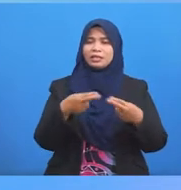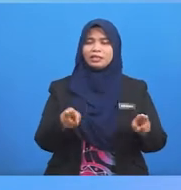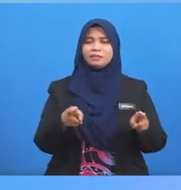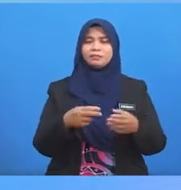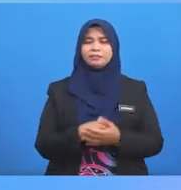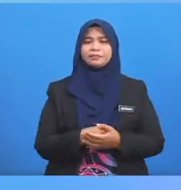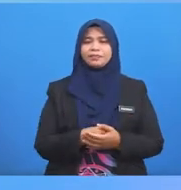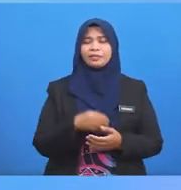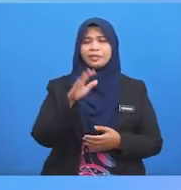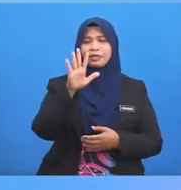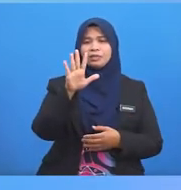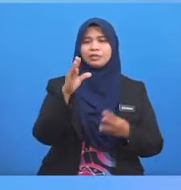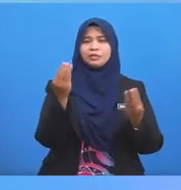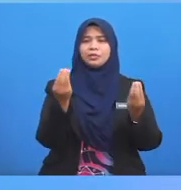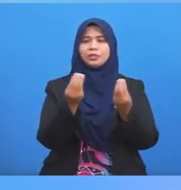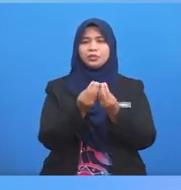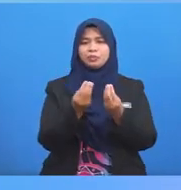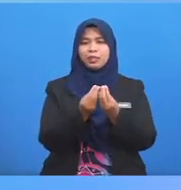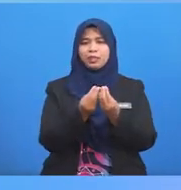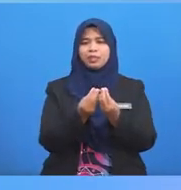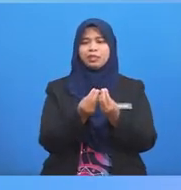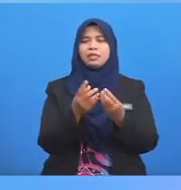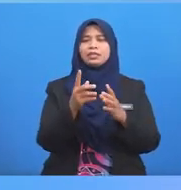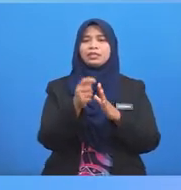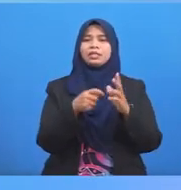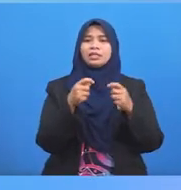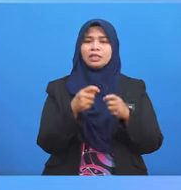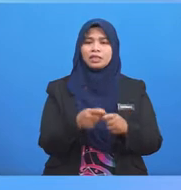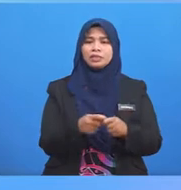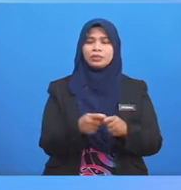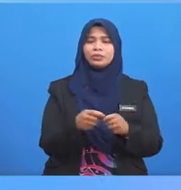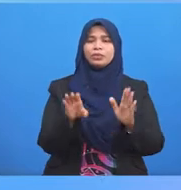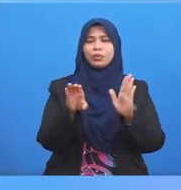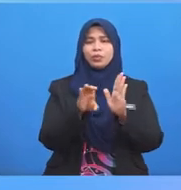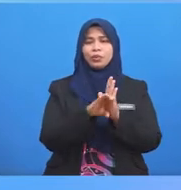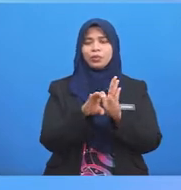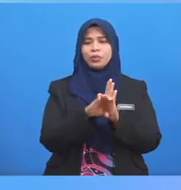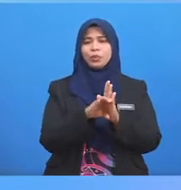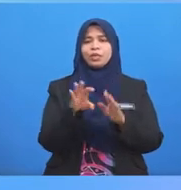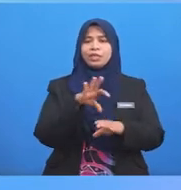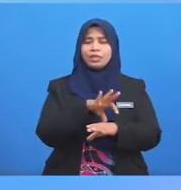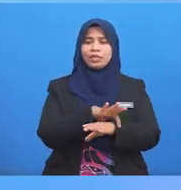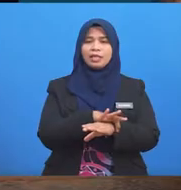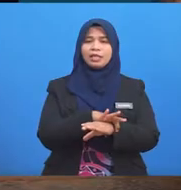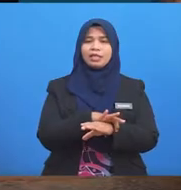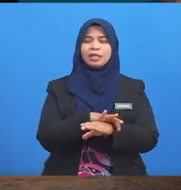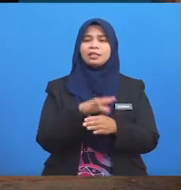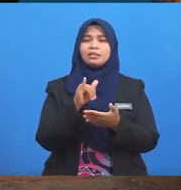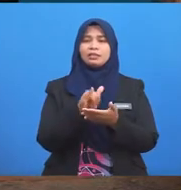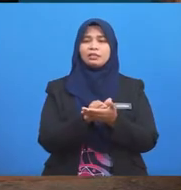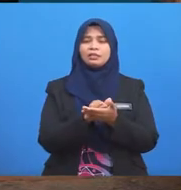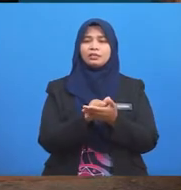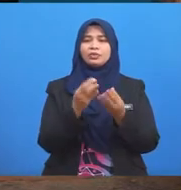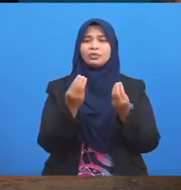yang kelima, ialah jumlah dan kadar tertentu. Sebagai contoh, gelang Fatimah tadi jumlahnya